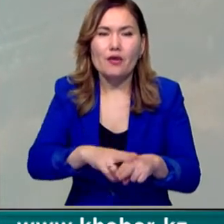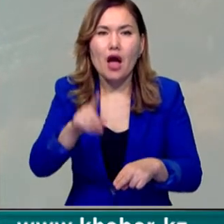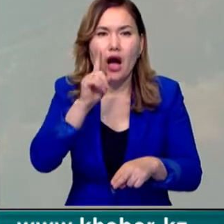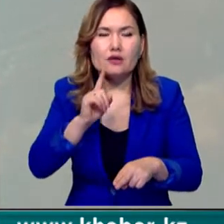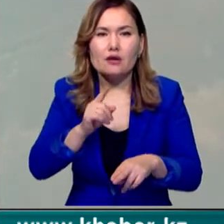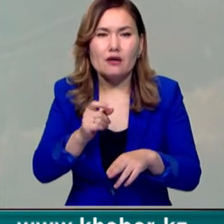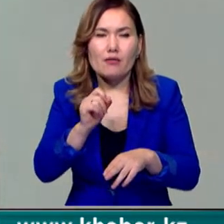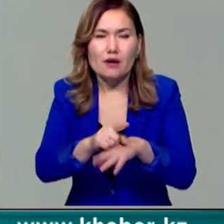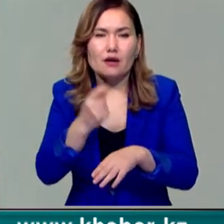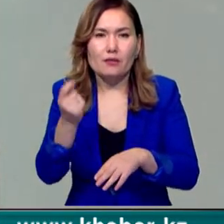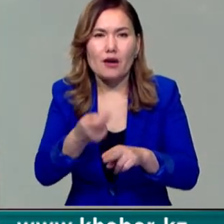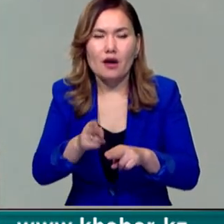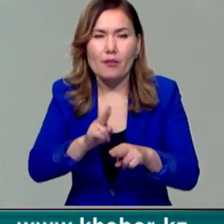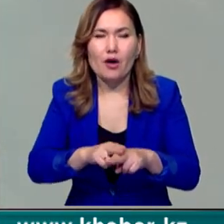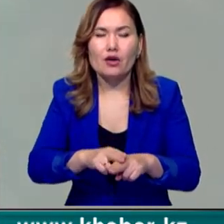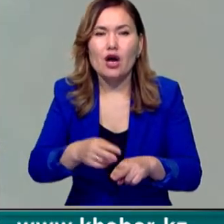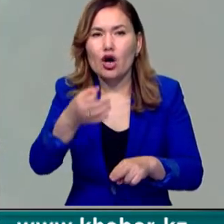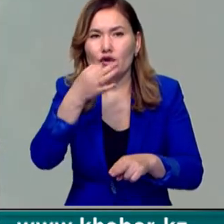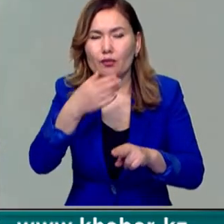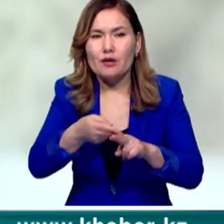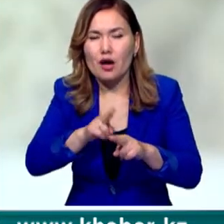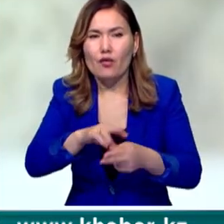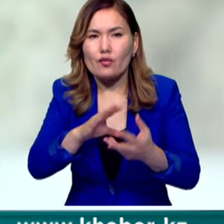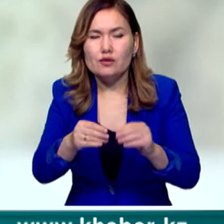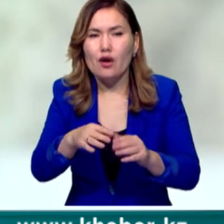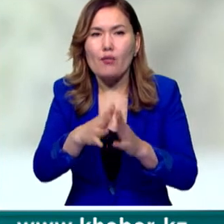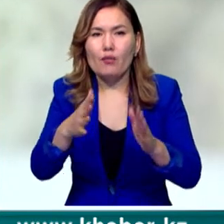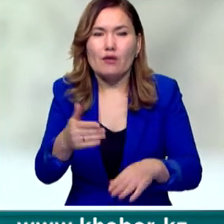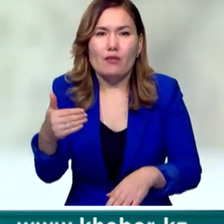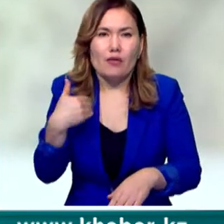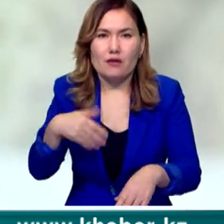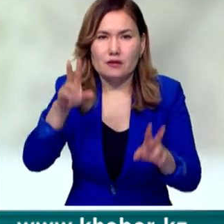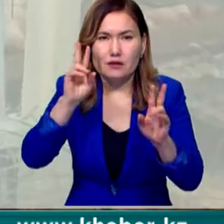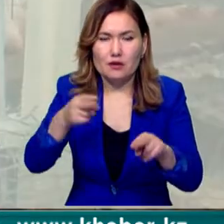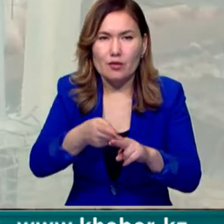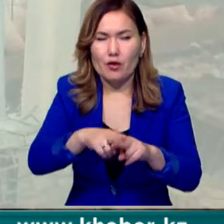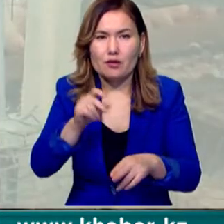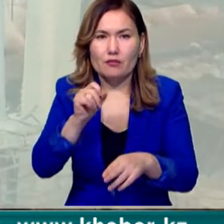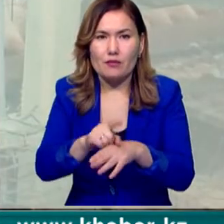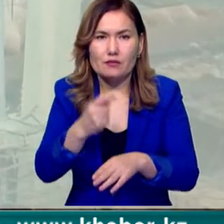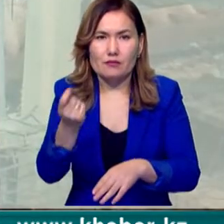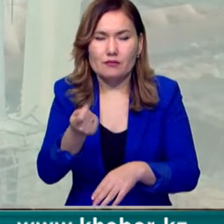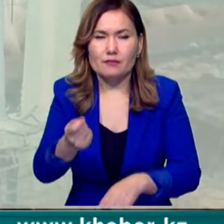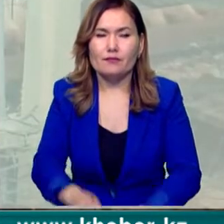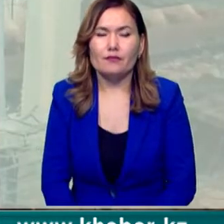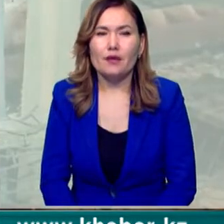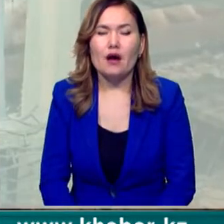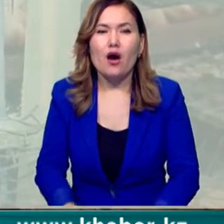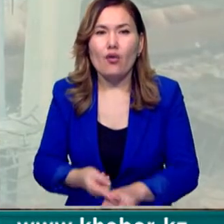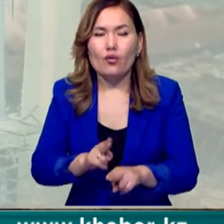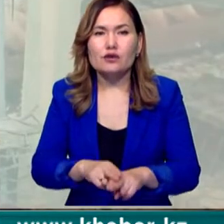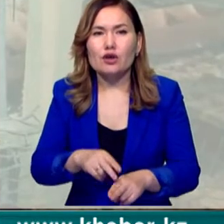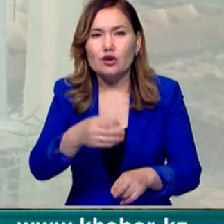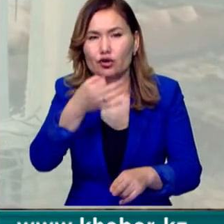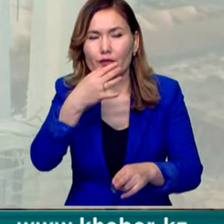сұраныс аз. Жұрт бөдене жұмыртқасының пайдасын толық түсінбей отыр, дейді ауыл кәсіпкері. Оның пайдасы денсаулыққа